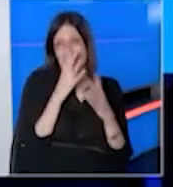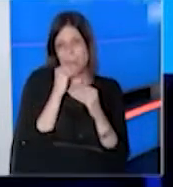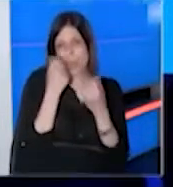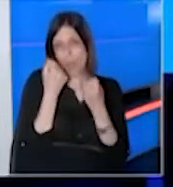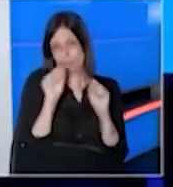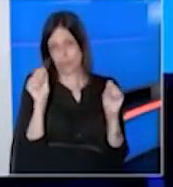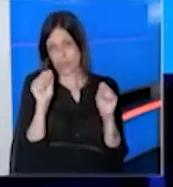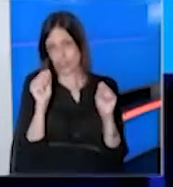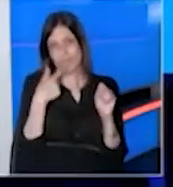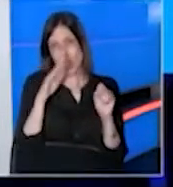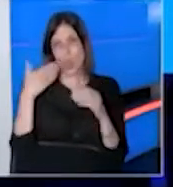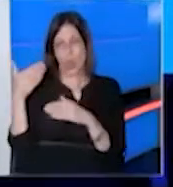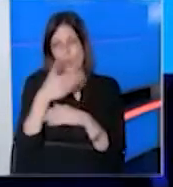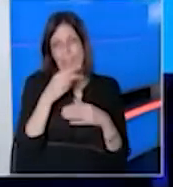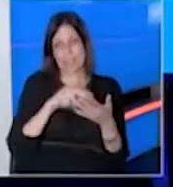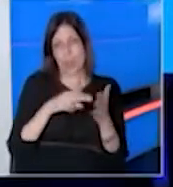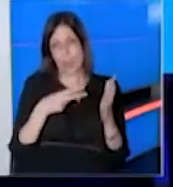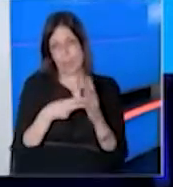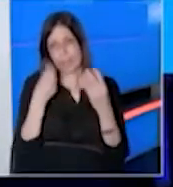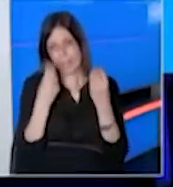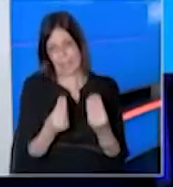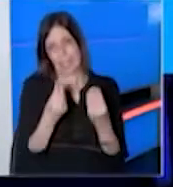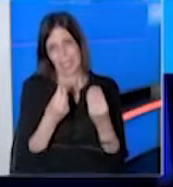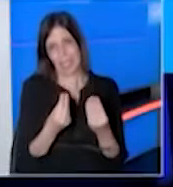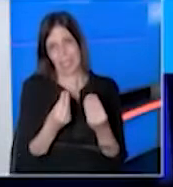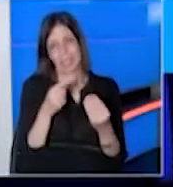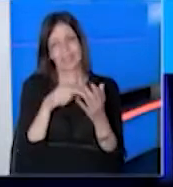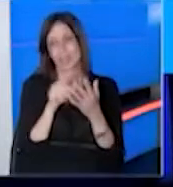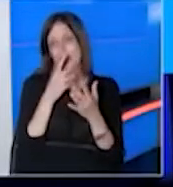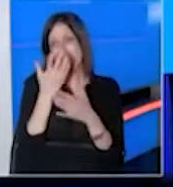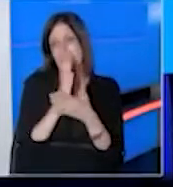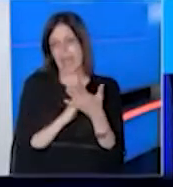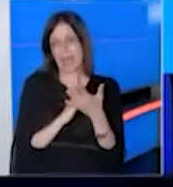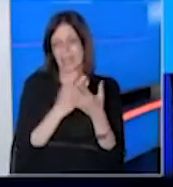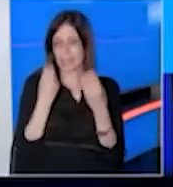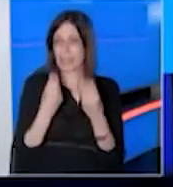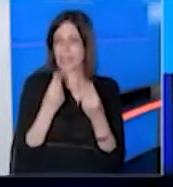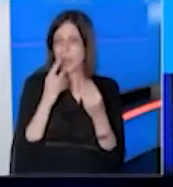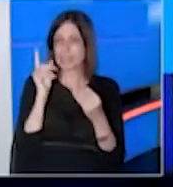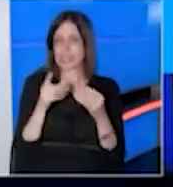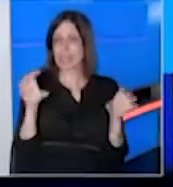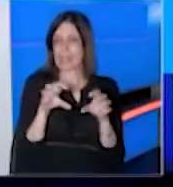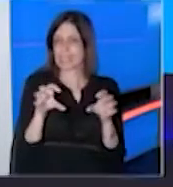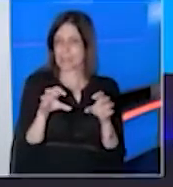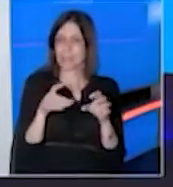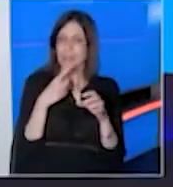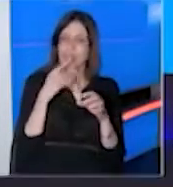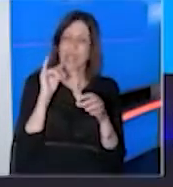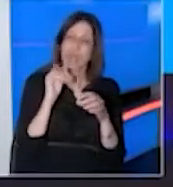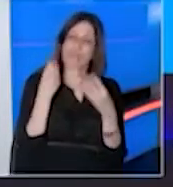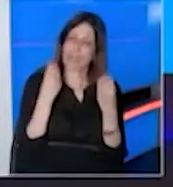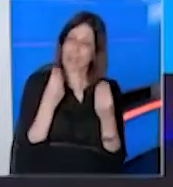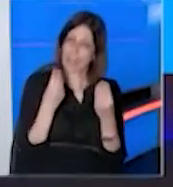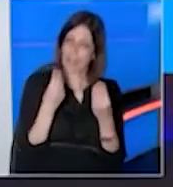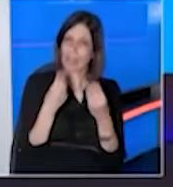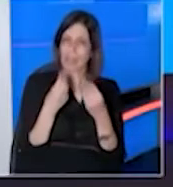חופשי. אפילו לא הוכנסתי לאולפן. אז בוא. כי זה לא היית חלק מהאייטם. יעקב, לאט לאט, אתה לא צריך. לא, לא, זה חלק. יעקב, שנייה